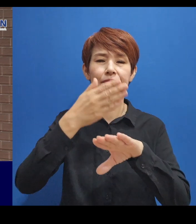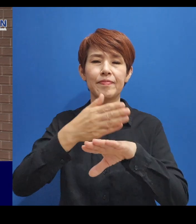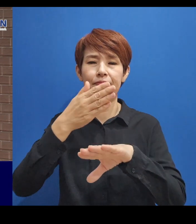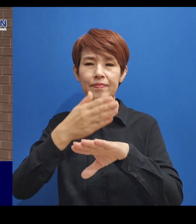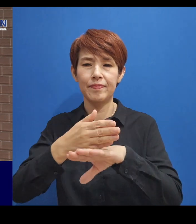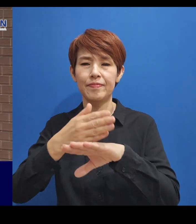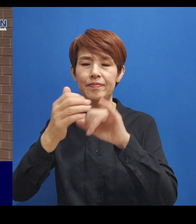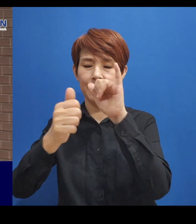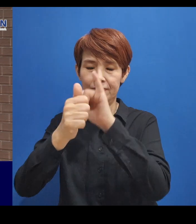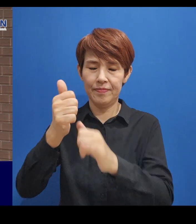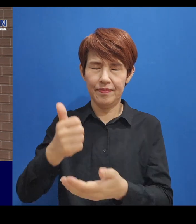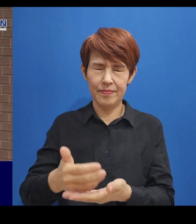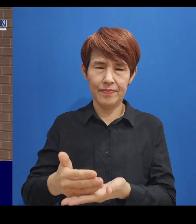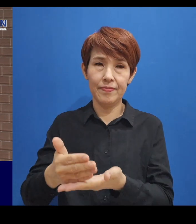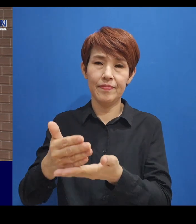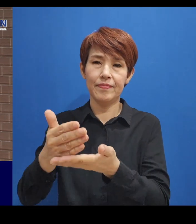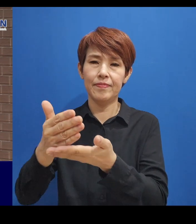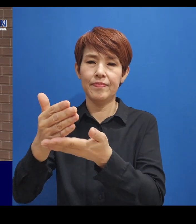감사하며